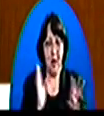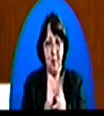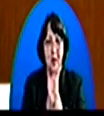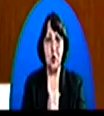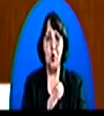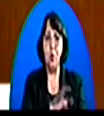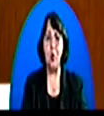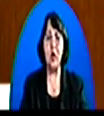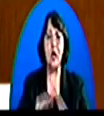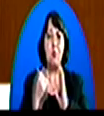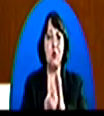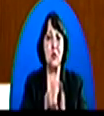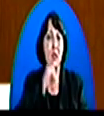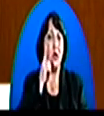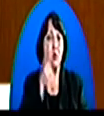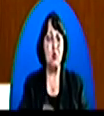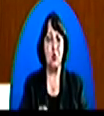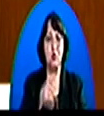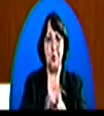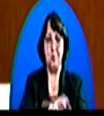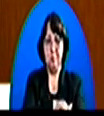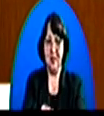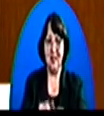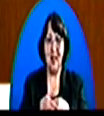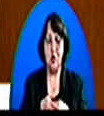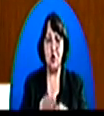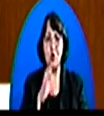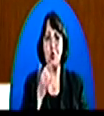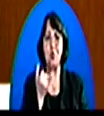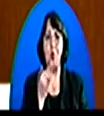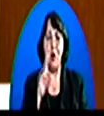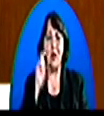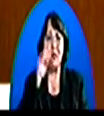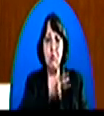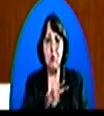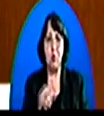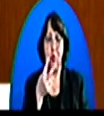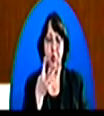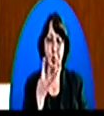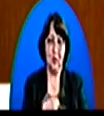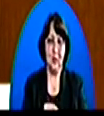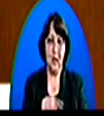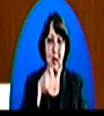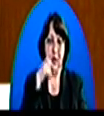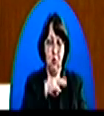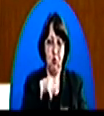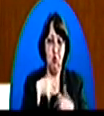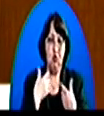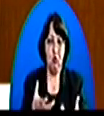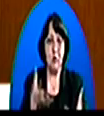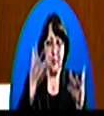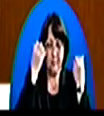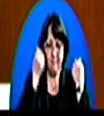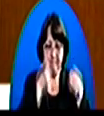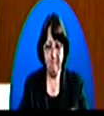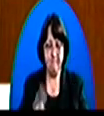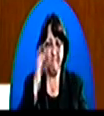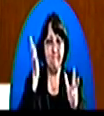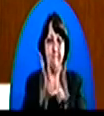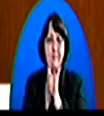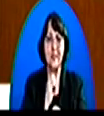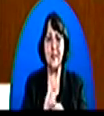гэрүүл залуучуудын одоо бие таасан сууг одоо 24 цагаар ажилдаа суугтаа болохоор бол санамжчиг байгуулсан. Ингээд энэ 5